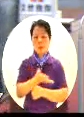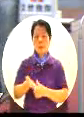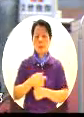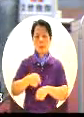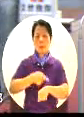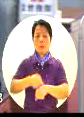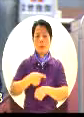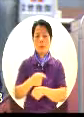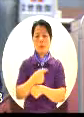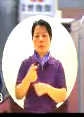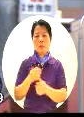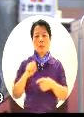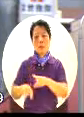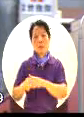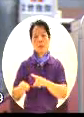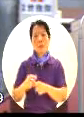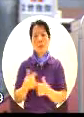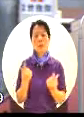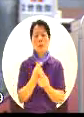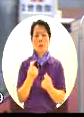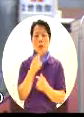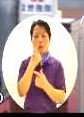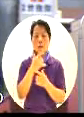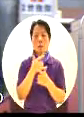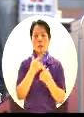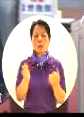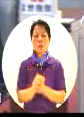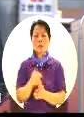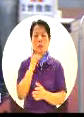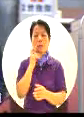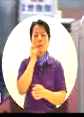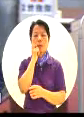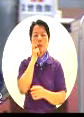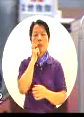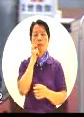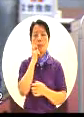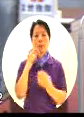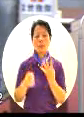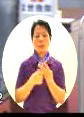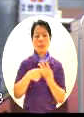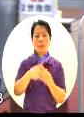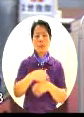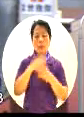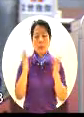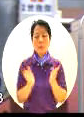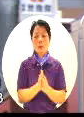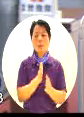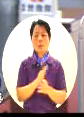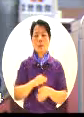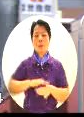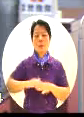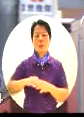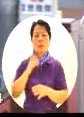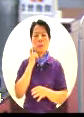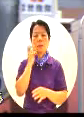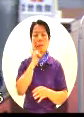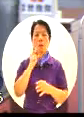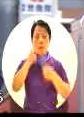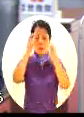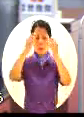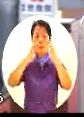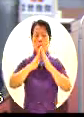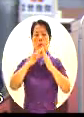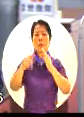污染性的产值哈，我譬如讲说咱钢铁业可能整个钢铁业产值，高雄市是